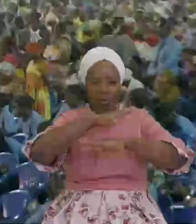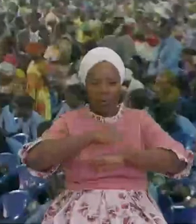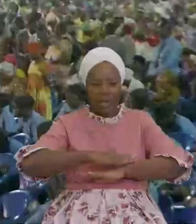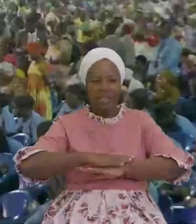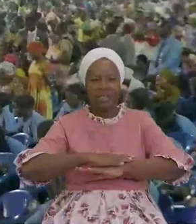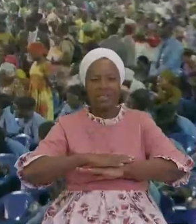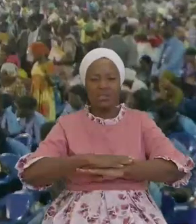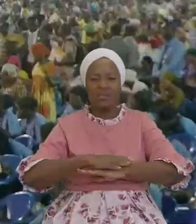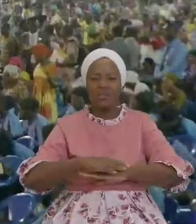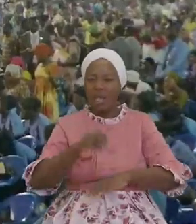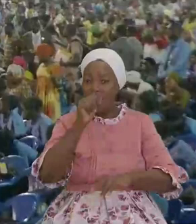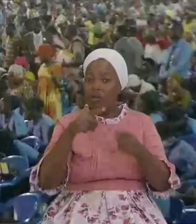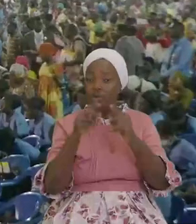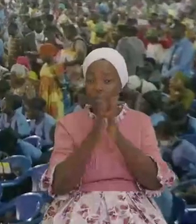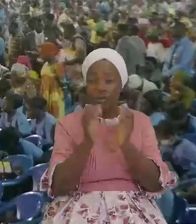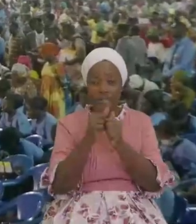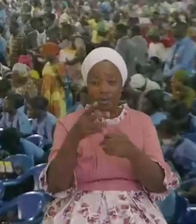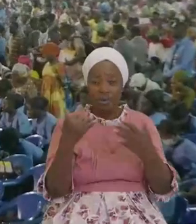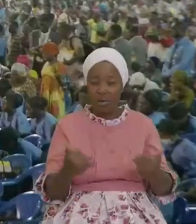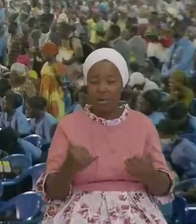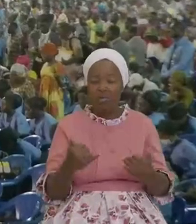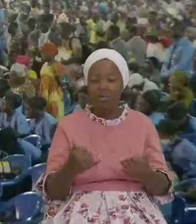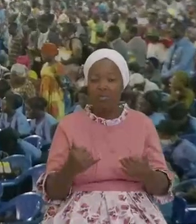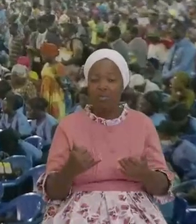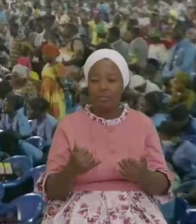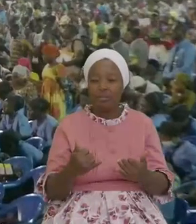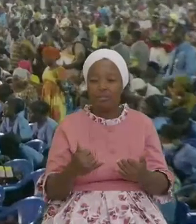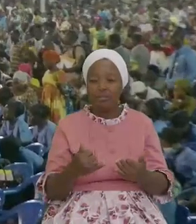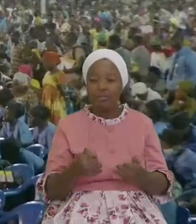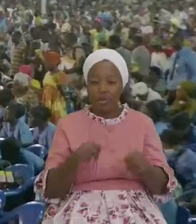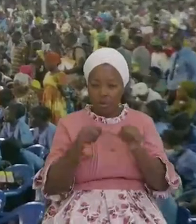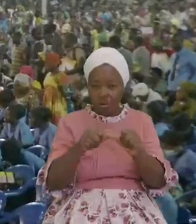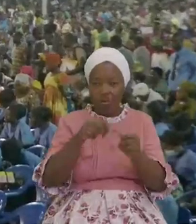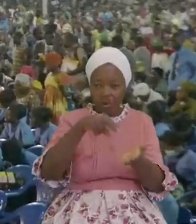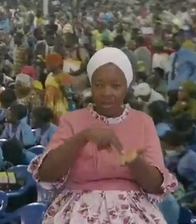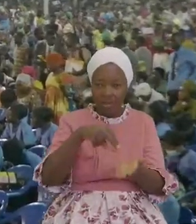Je vous donnerai du repos. Je vais prier avec vous maintenant.